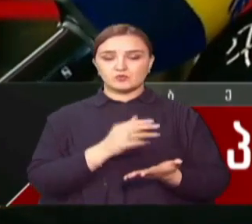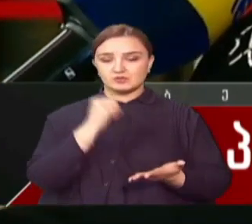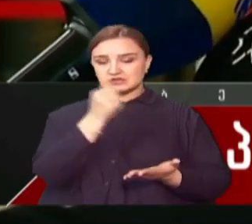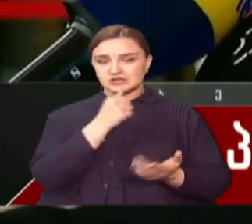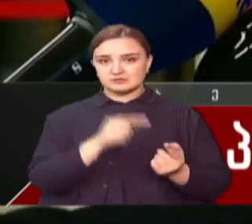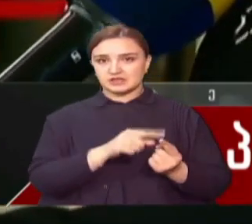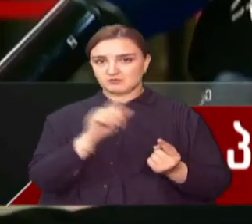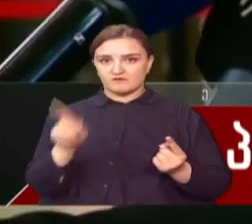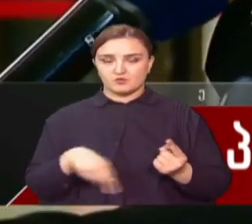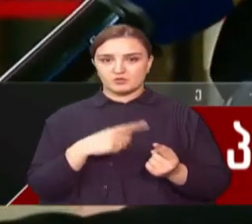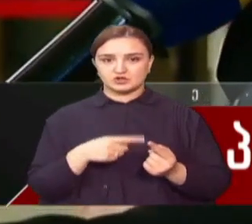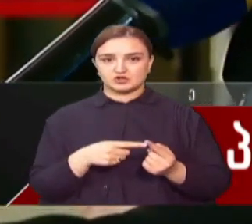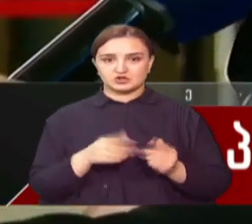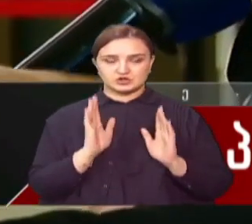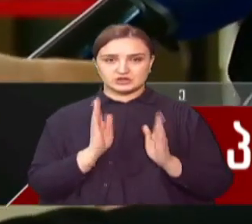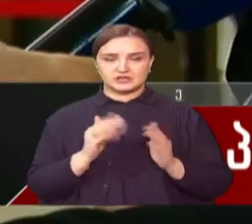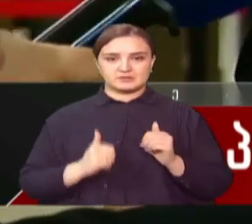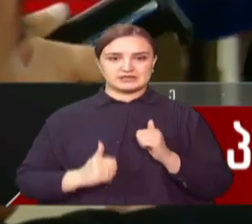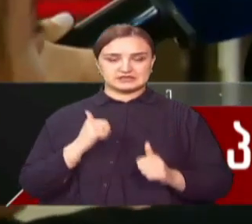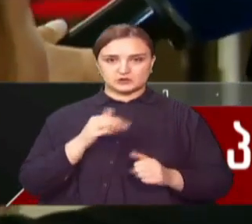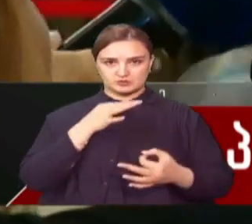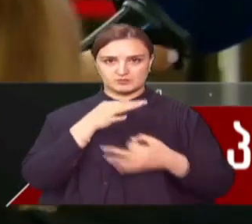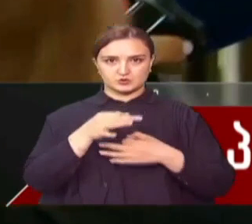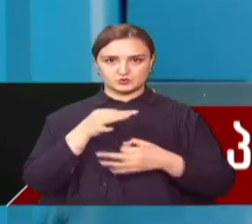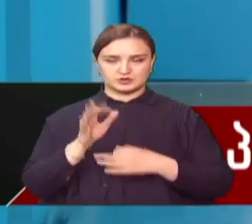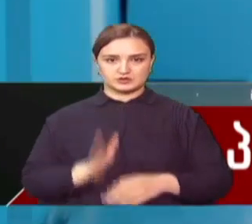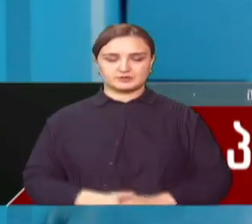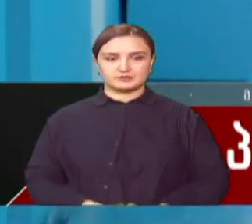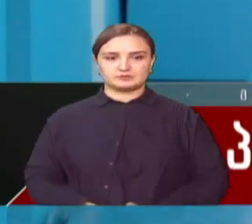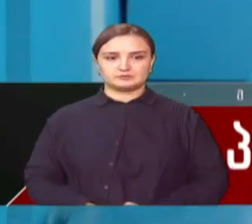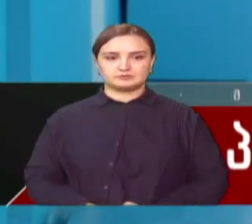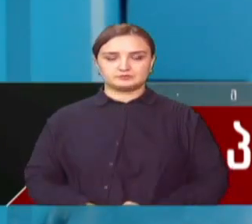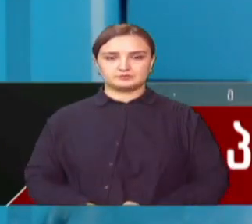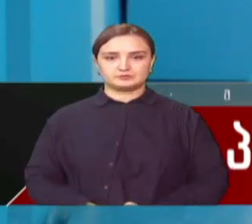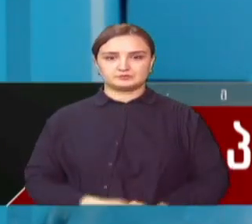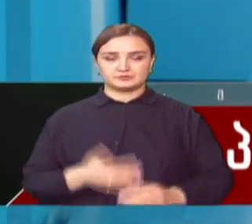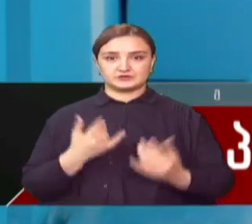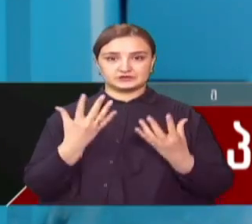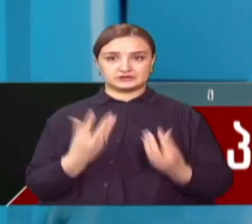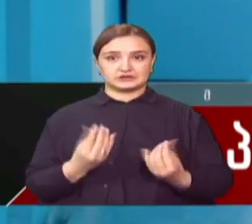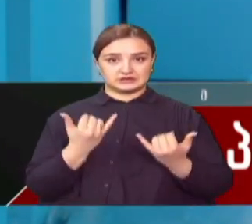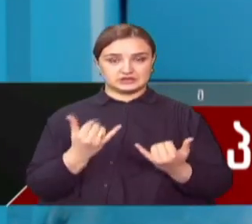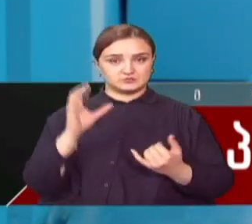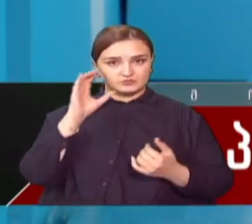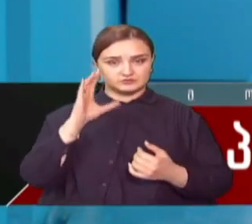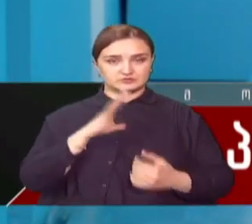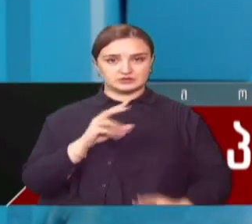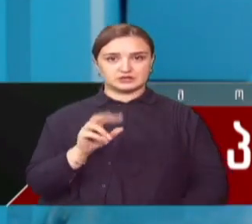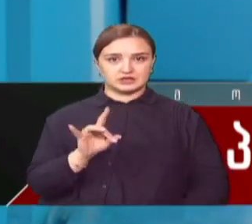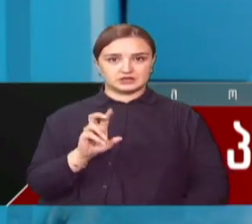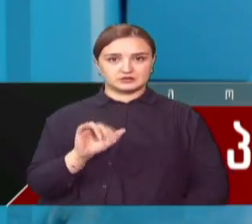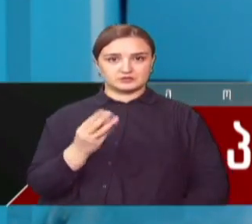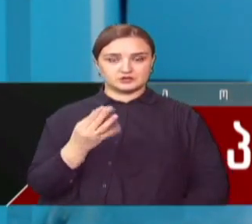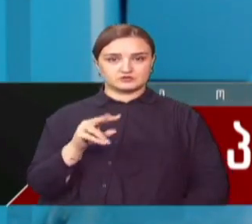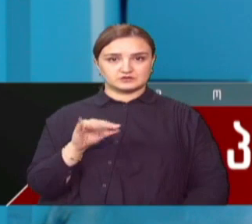განმავლობაში, იქნება პირველი პასუხი გაცემა. ჩვენ დღეს მოვისმინეთ ირაკლი ღარიბაშვილის